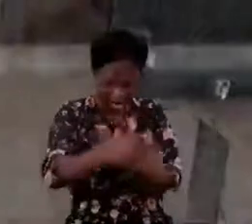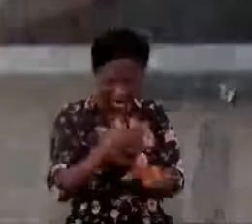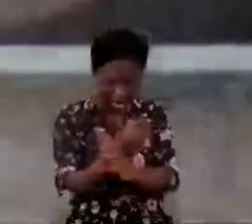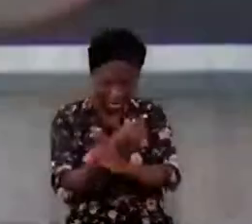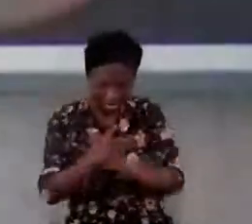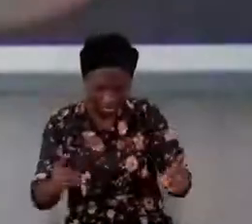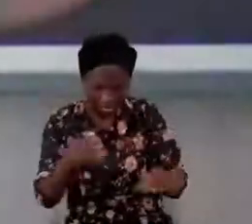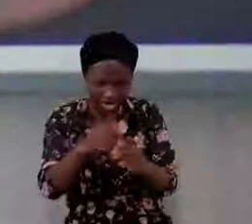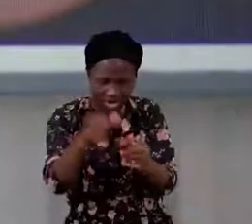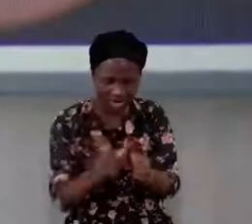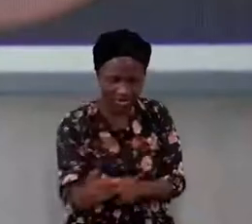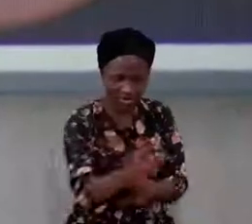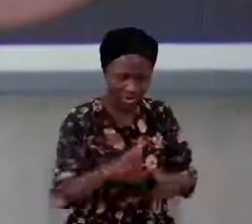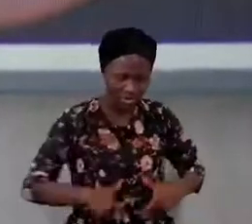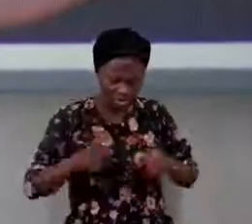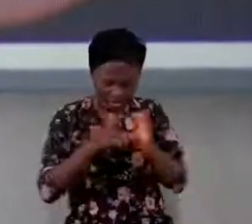Seigneur, je prie